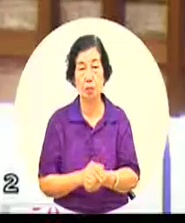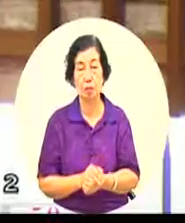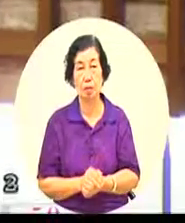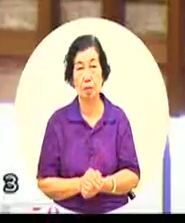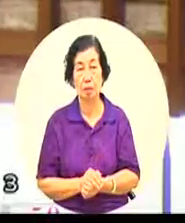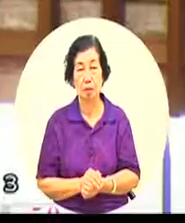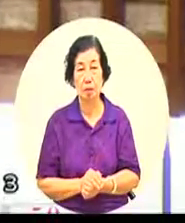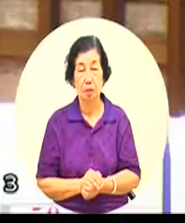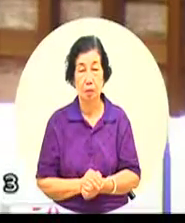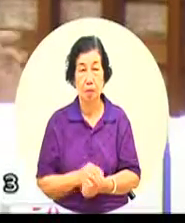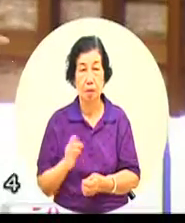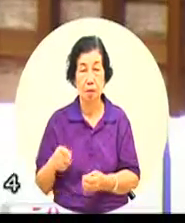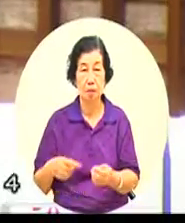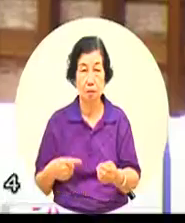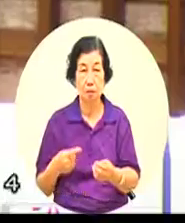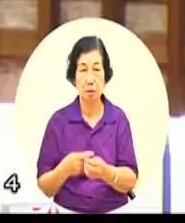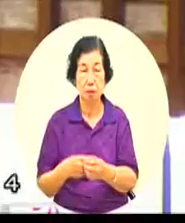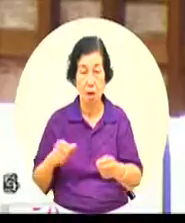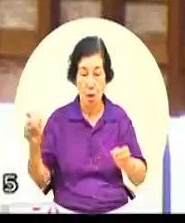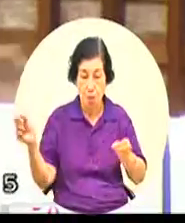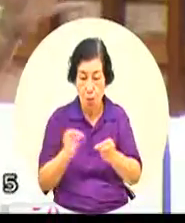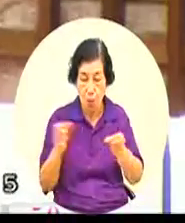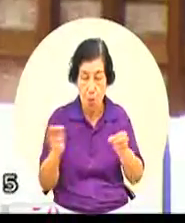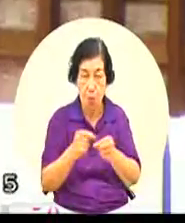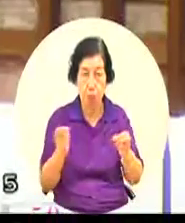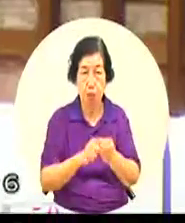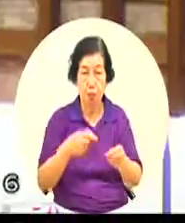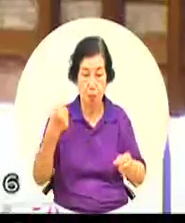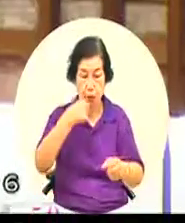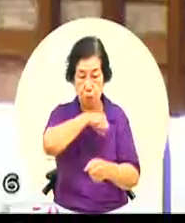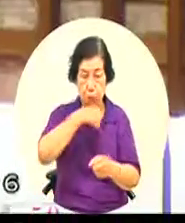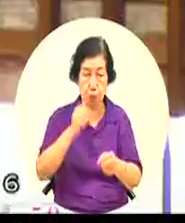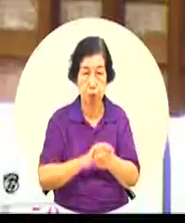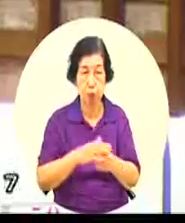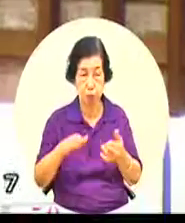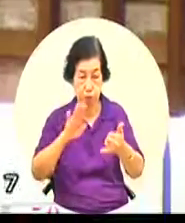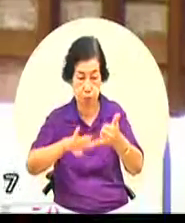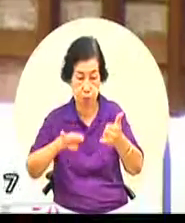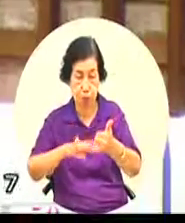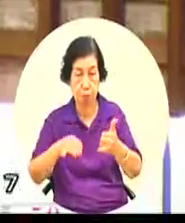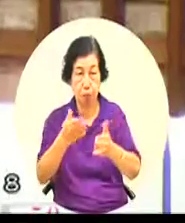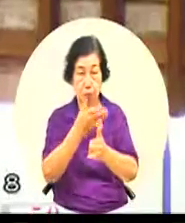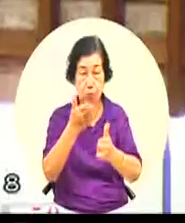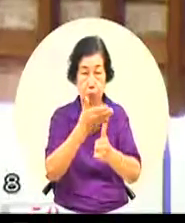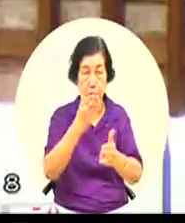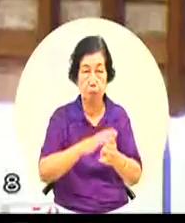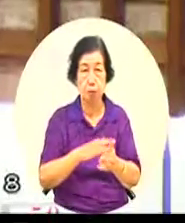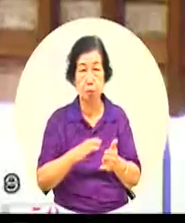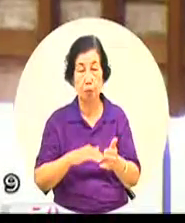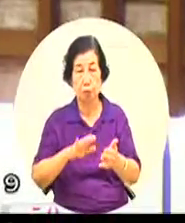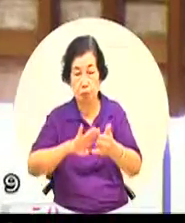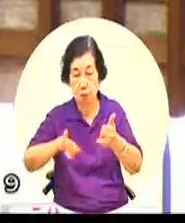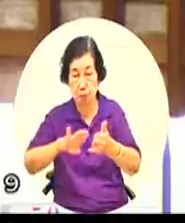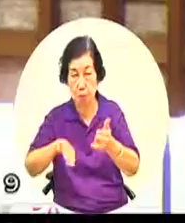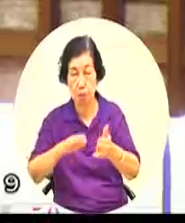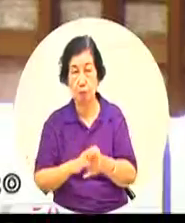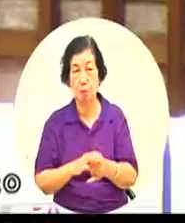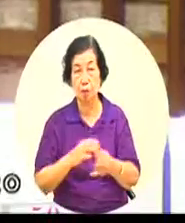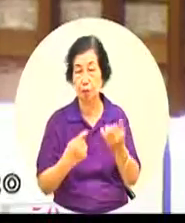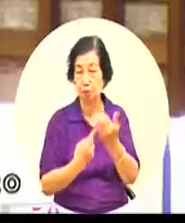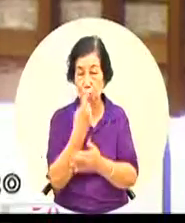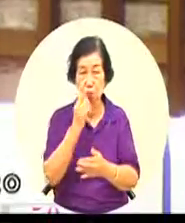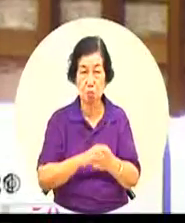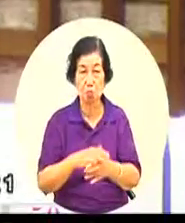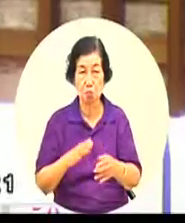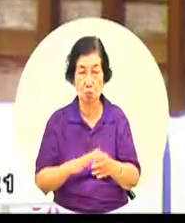都来侵入哈、哦、那个台湾地区呀、啊，不管是中南北部啦，尤其台东地区啦，我们南部地区啦，不是只有淹水的